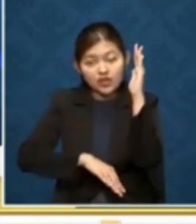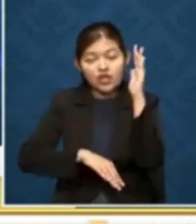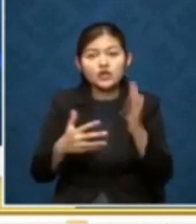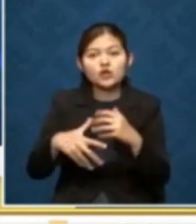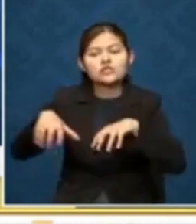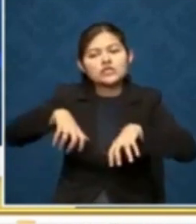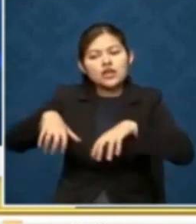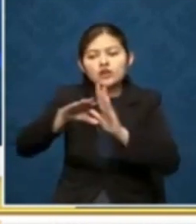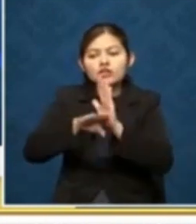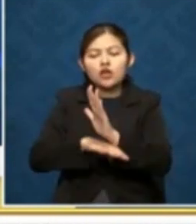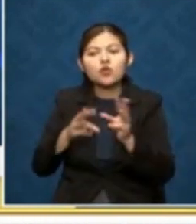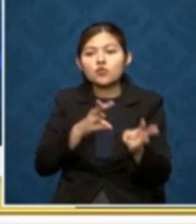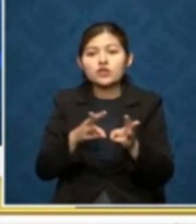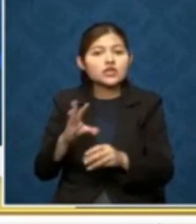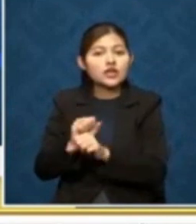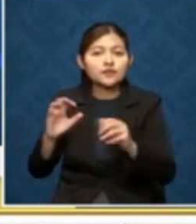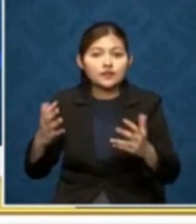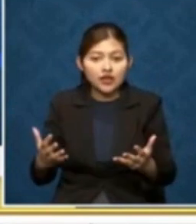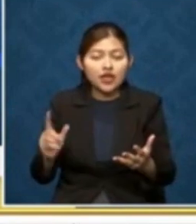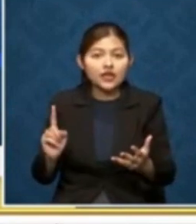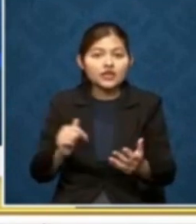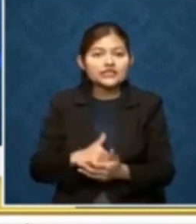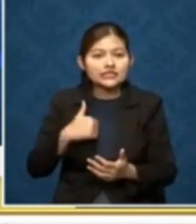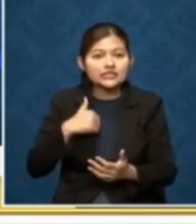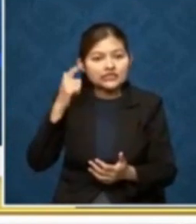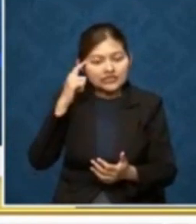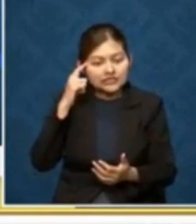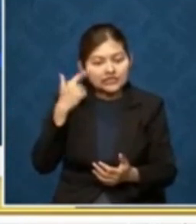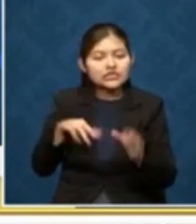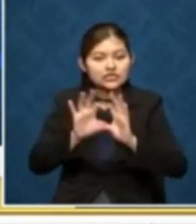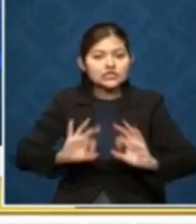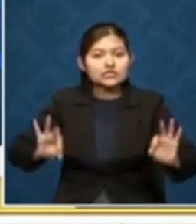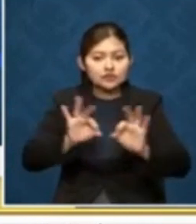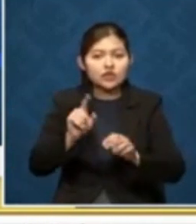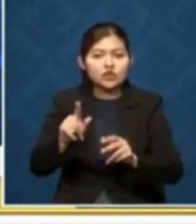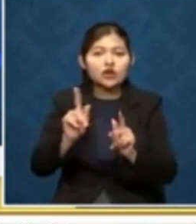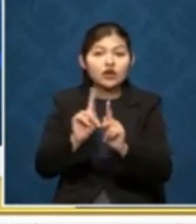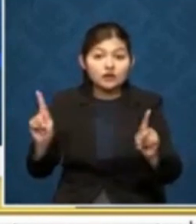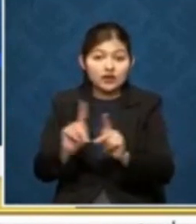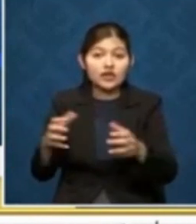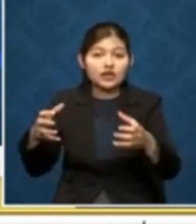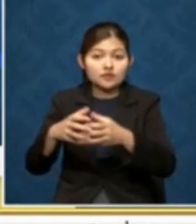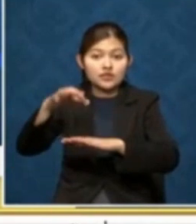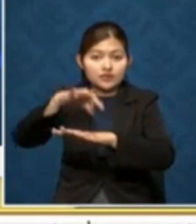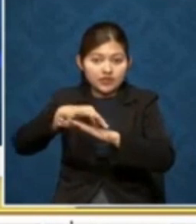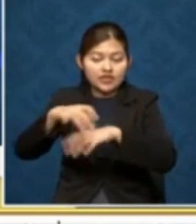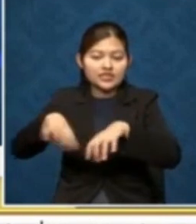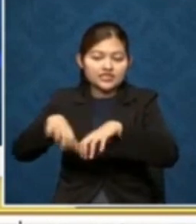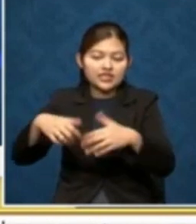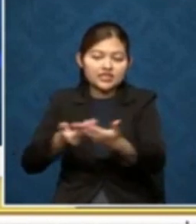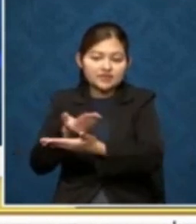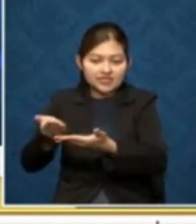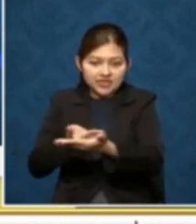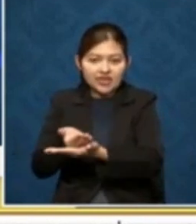จัดตั้งกันอย่างไรเราจะทำอย่างไรอะไรต่างๆพวกนี้ค่ะดิฉันคิดว่าเราจำเป็นอย่างยิ่งที่ต้องมีคณะกรรมการวิสามัญขึ้นมาจัดการเรื่องเหล่